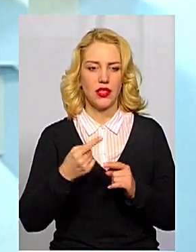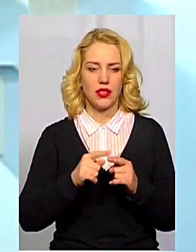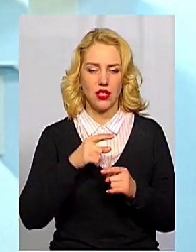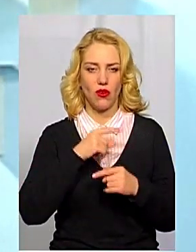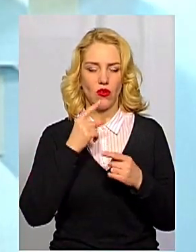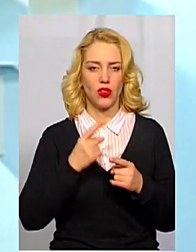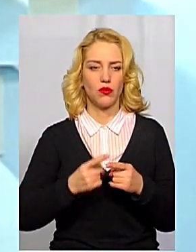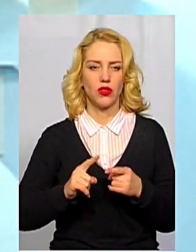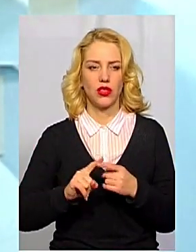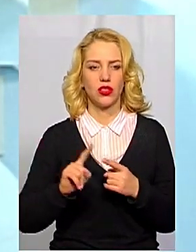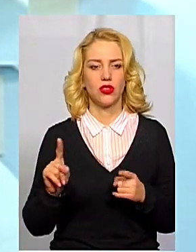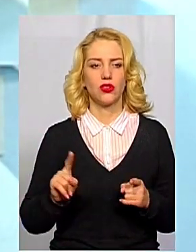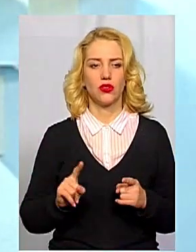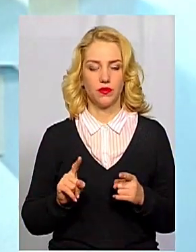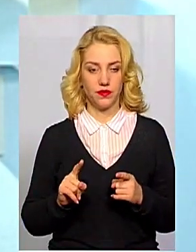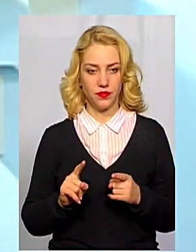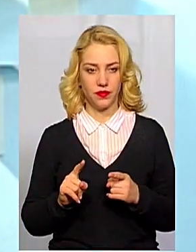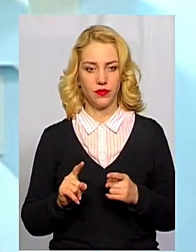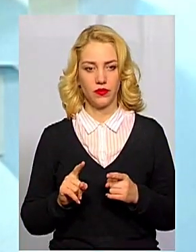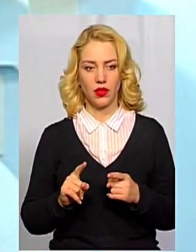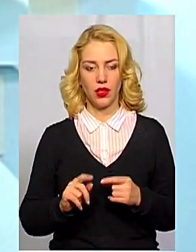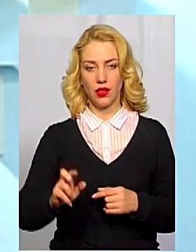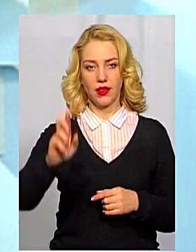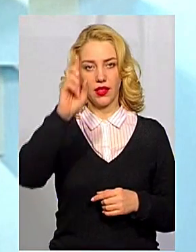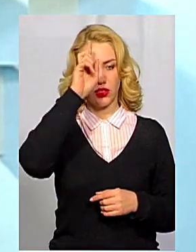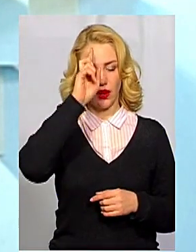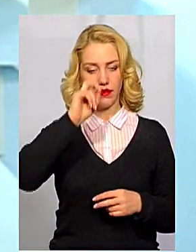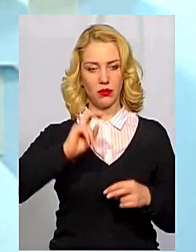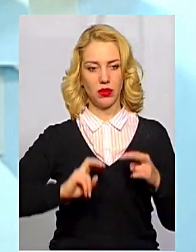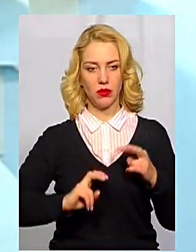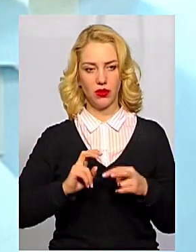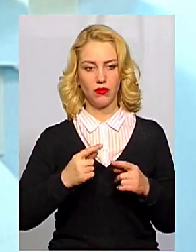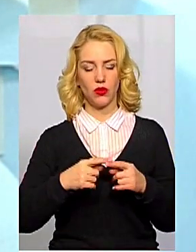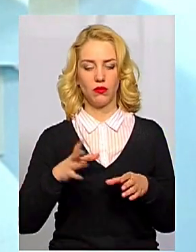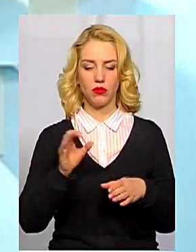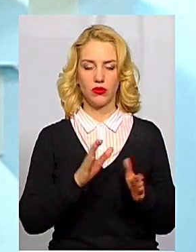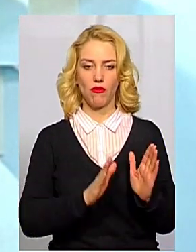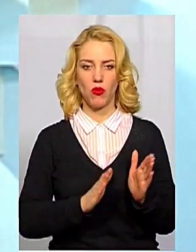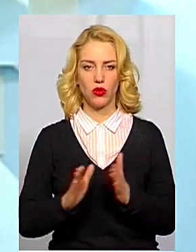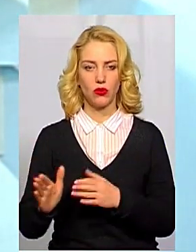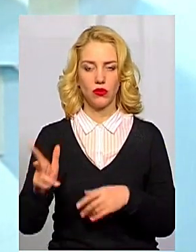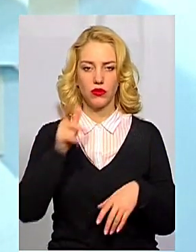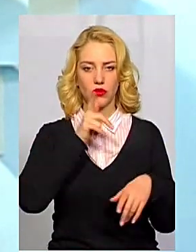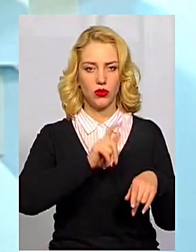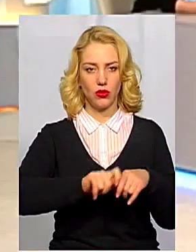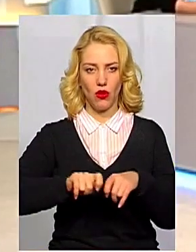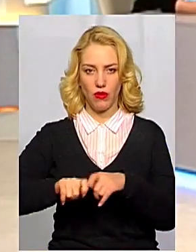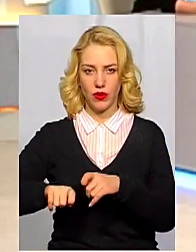тезу Юрія Резнікова про те, що в державних підприємствах воно більш впорядковано, більш контрольовано